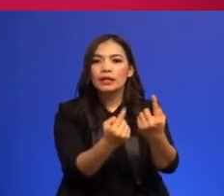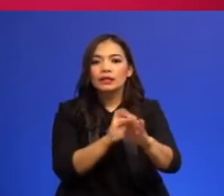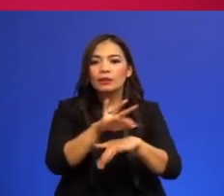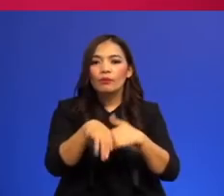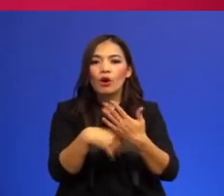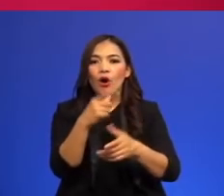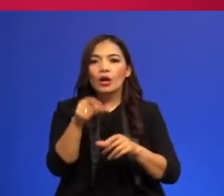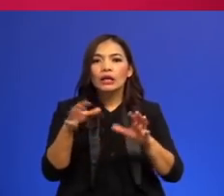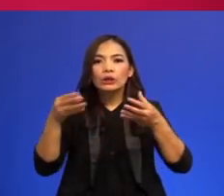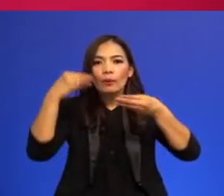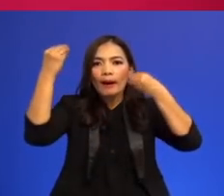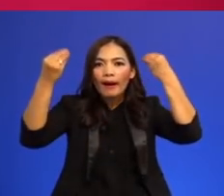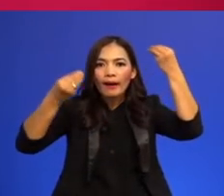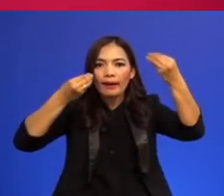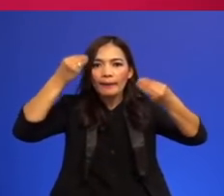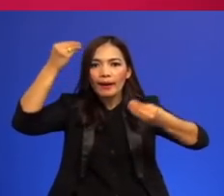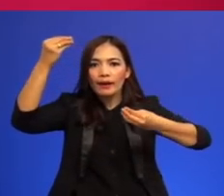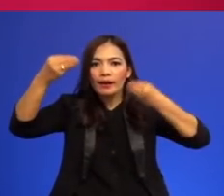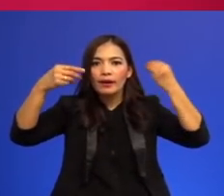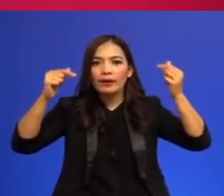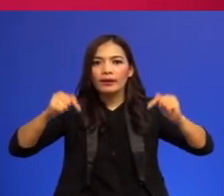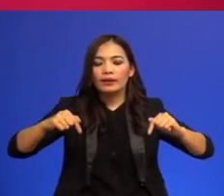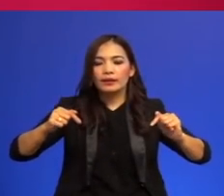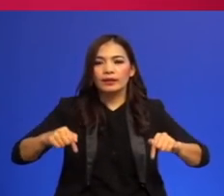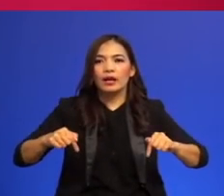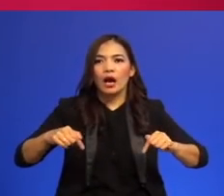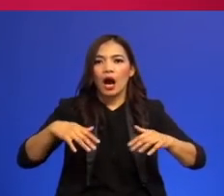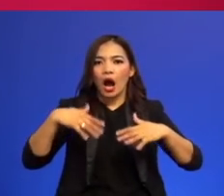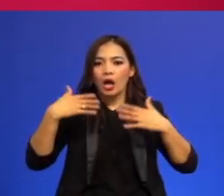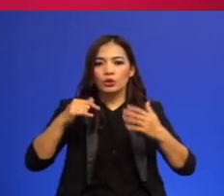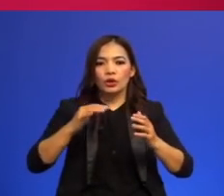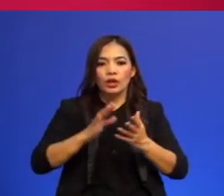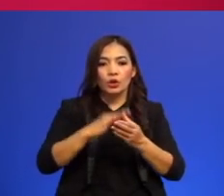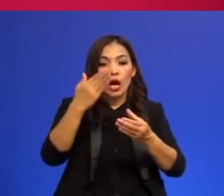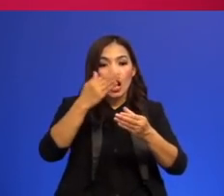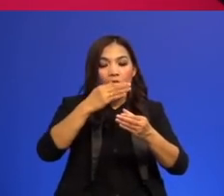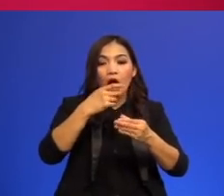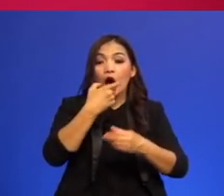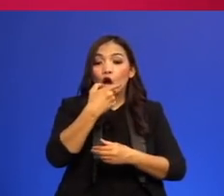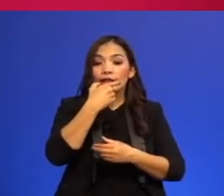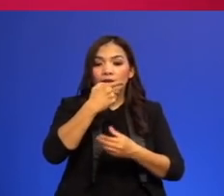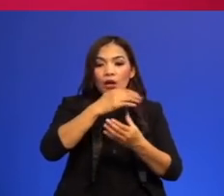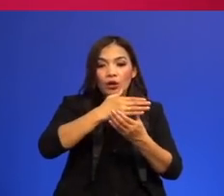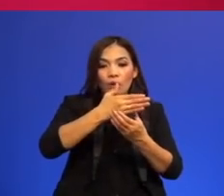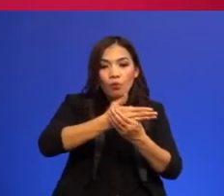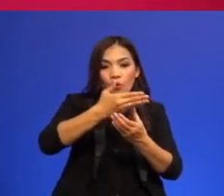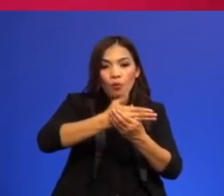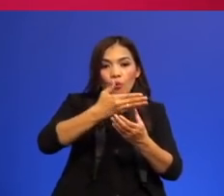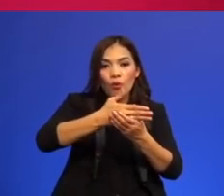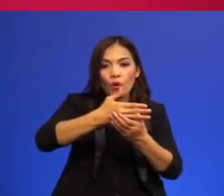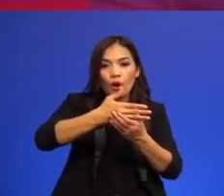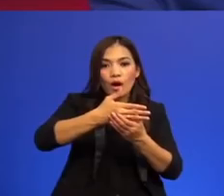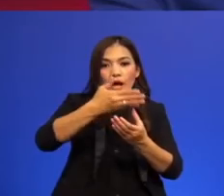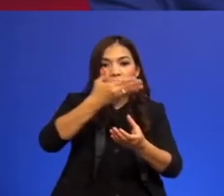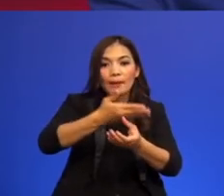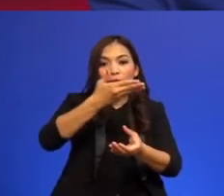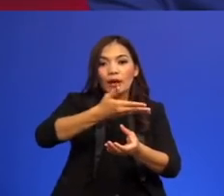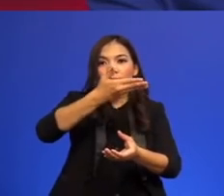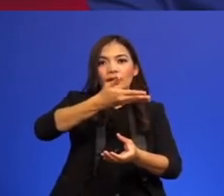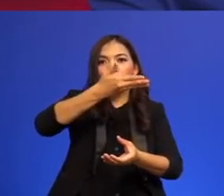Waduh, ini bagaimana ini? Ini sudah roti-roti tambah ketela.